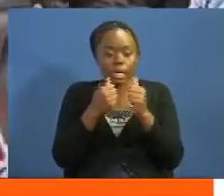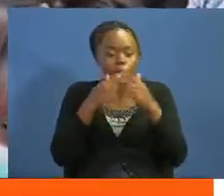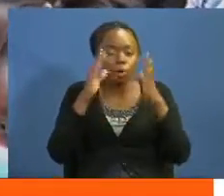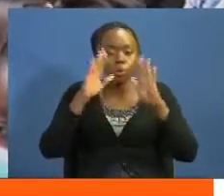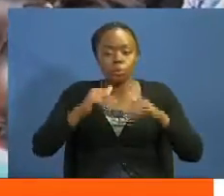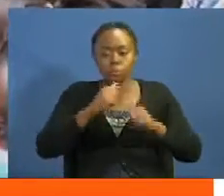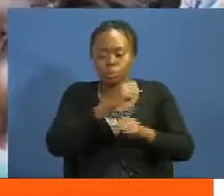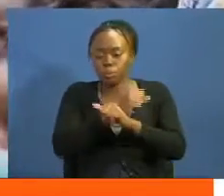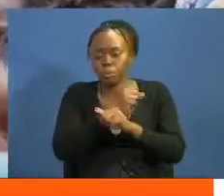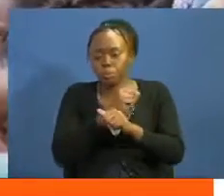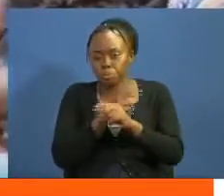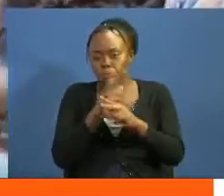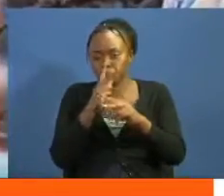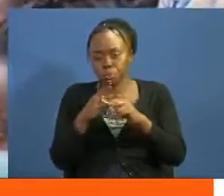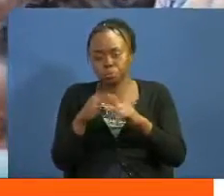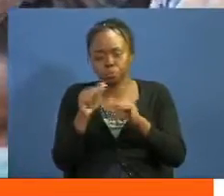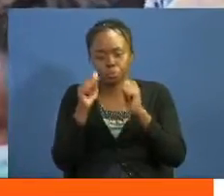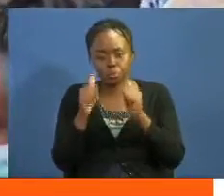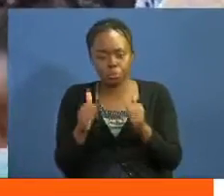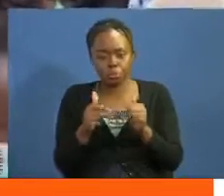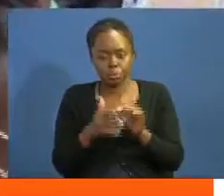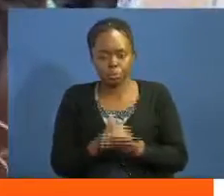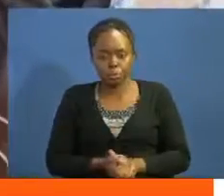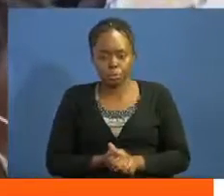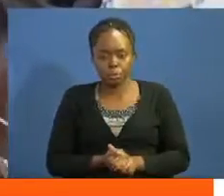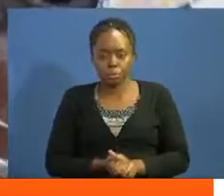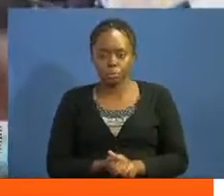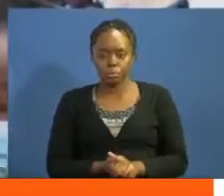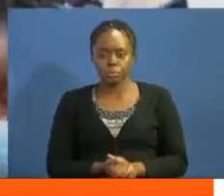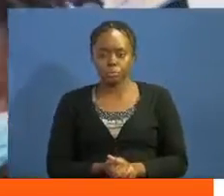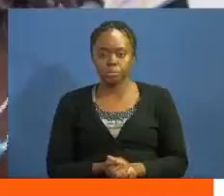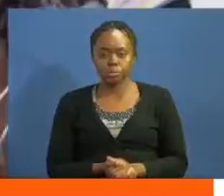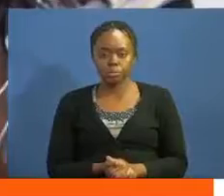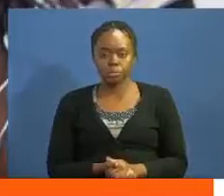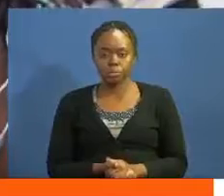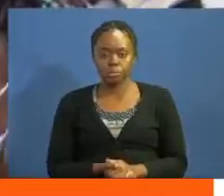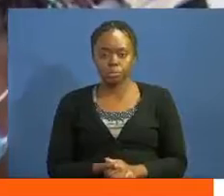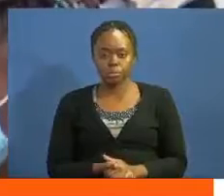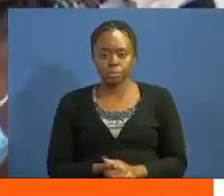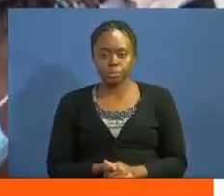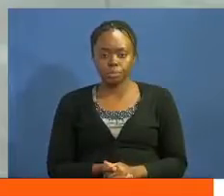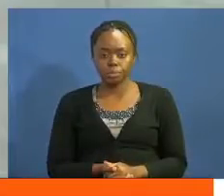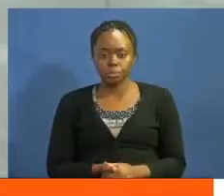kuimarisha usalama. Isabel Mwangi, Runinga ya KU.